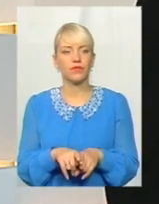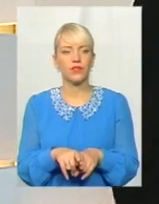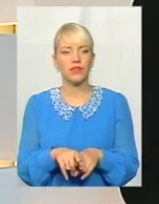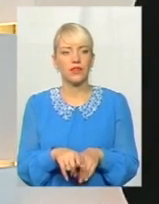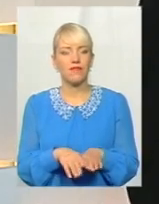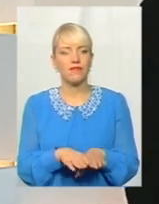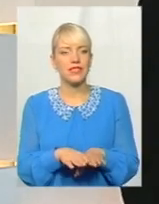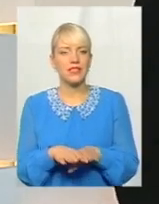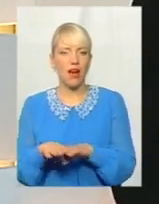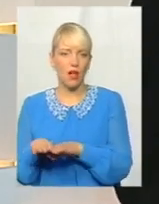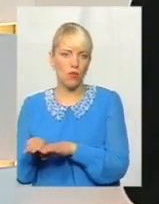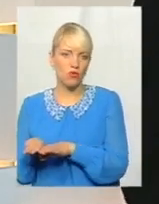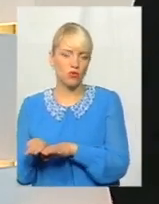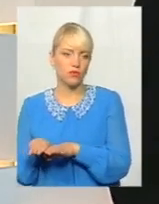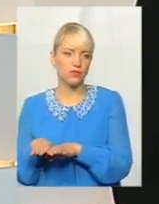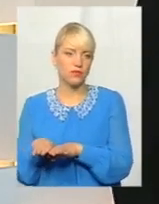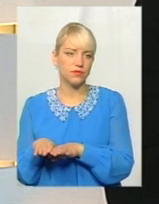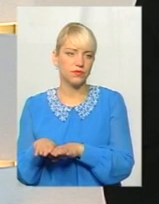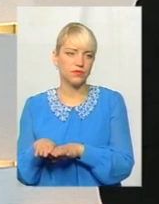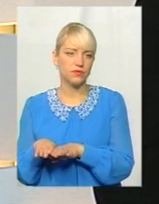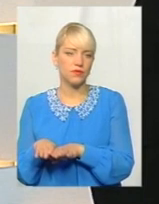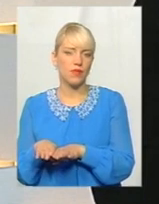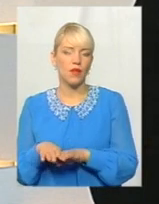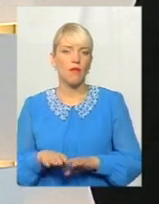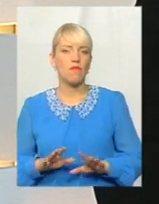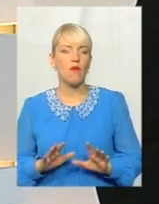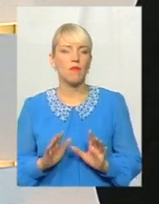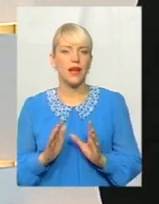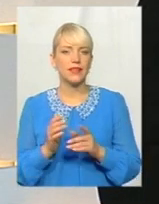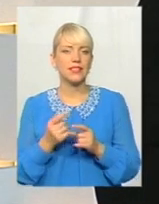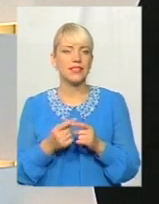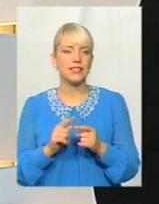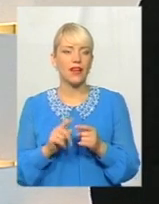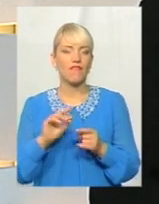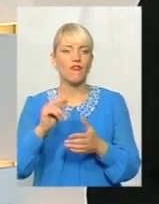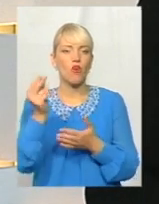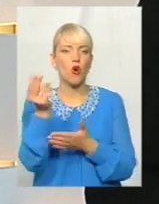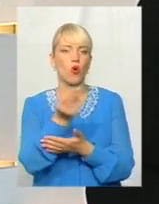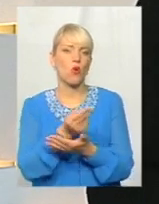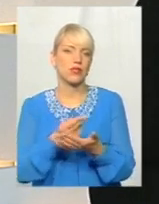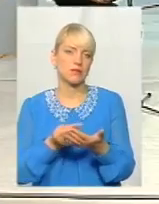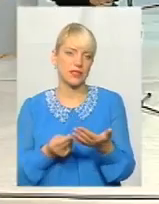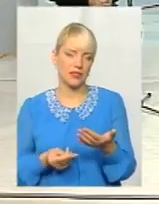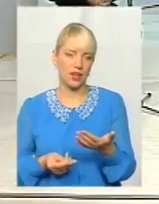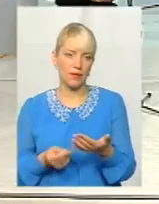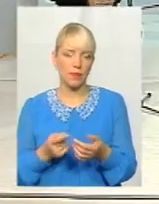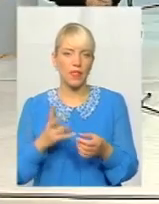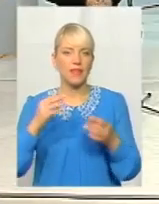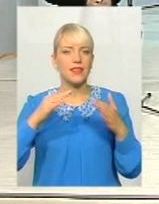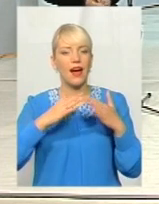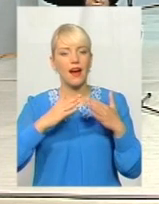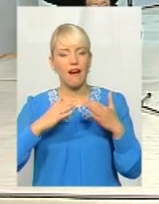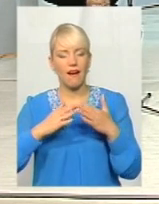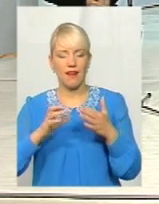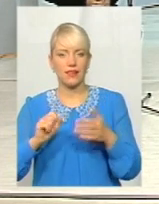сталому ну, моменті, це в розписах. В розписах на хатах,